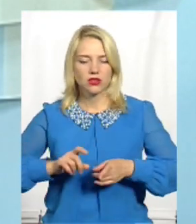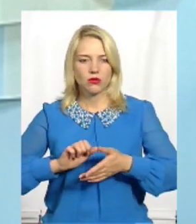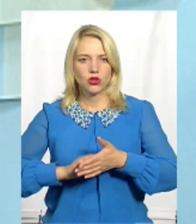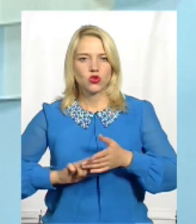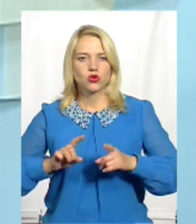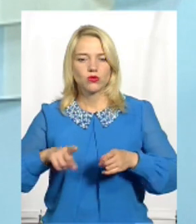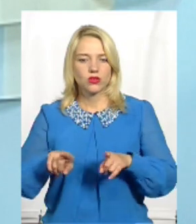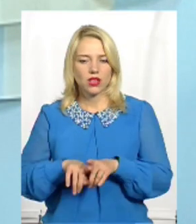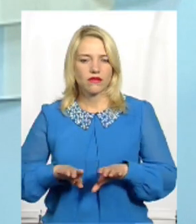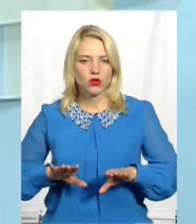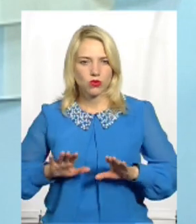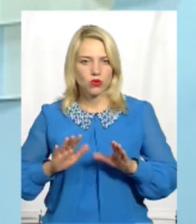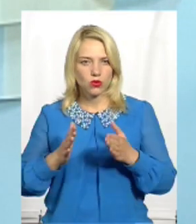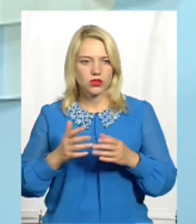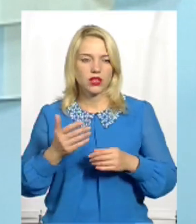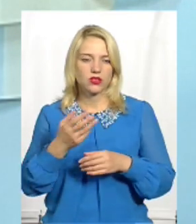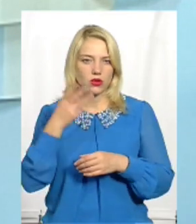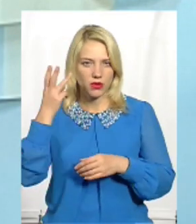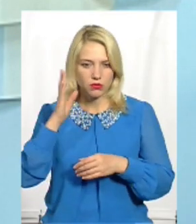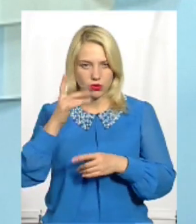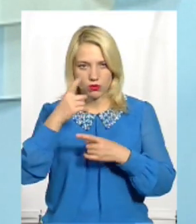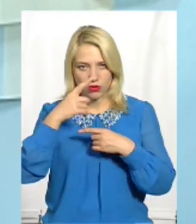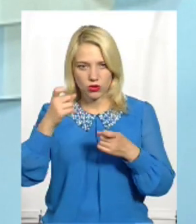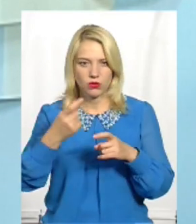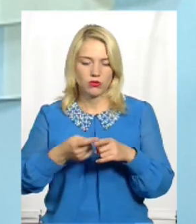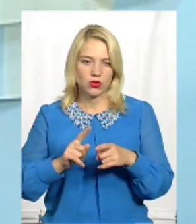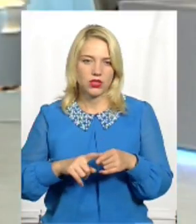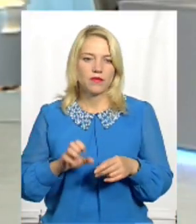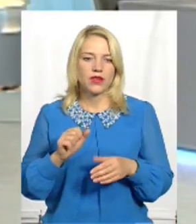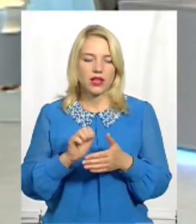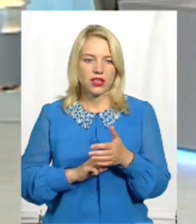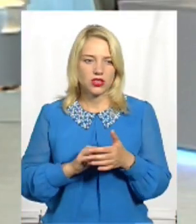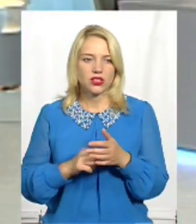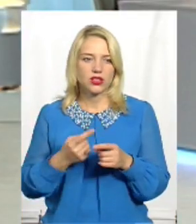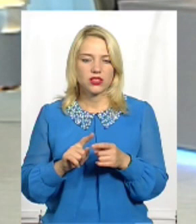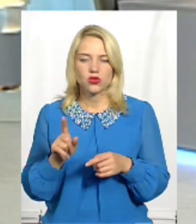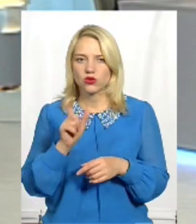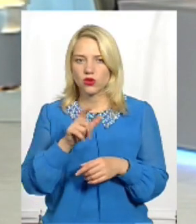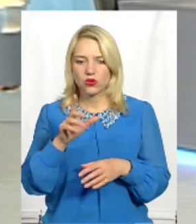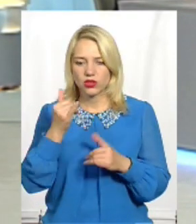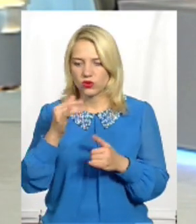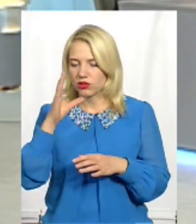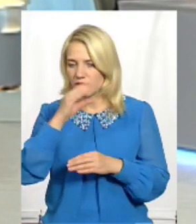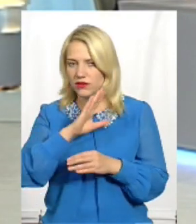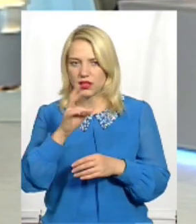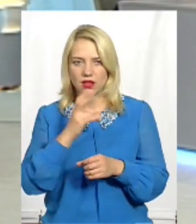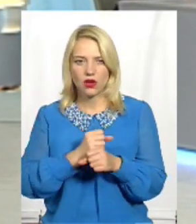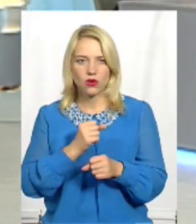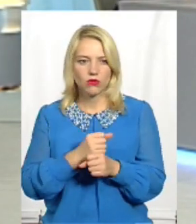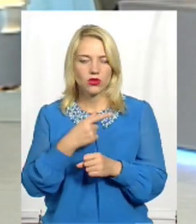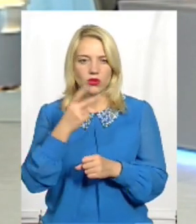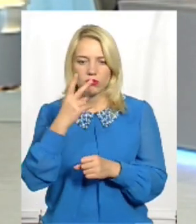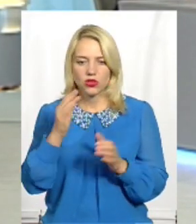чому так відбулося, звичайно, що ми хмельничанам повідомимо про це. Через те, що люди сьогодні не встигли на роботу, бачили в сюжеті,